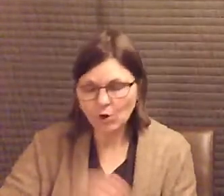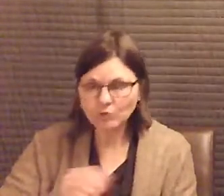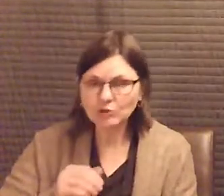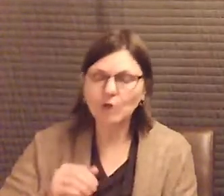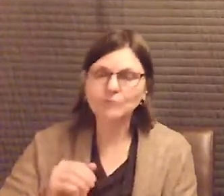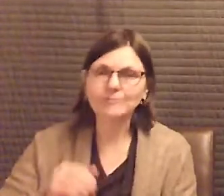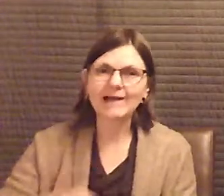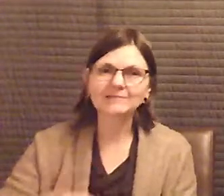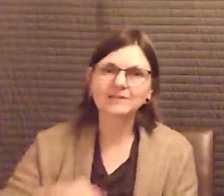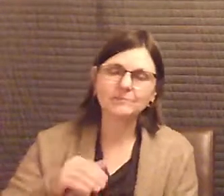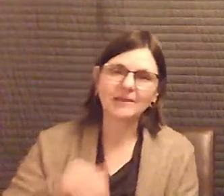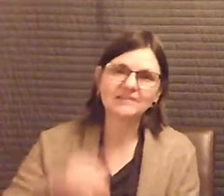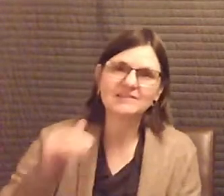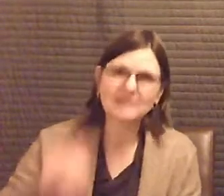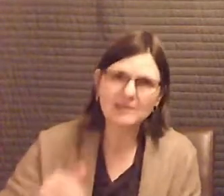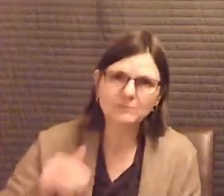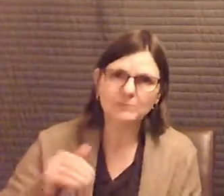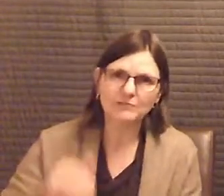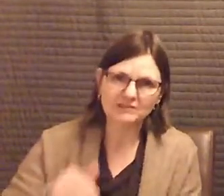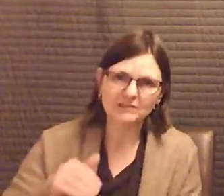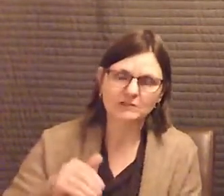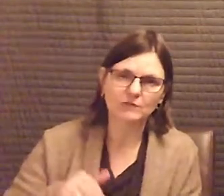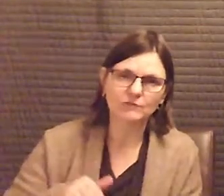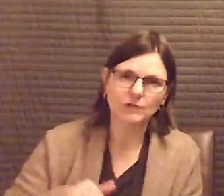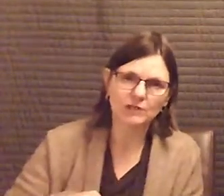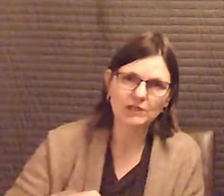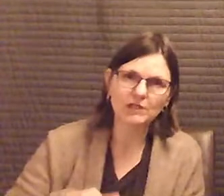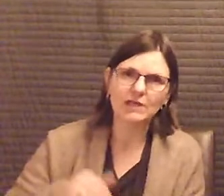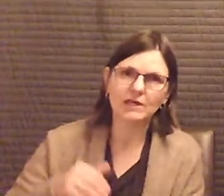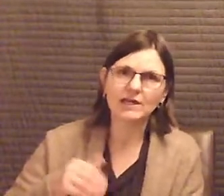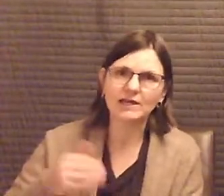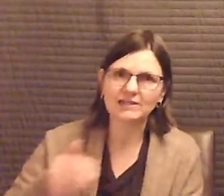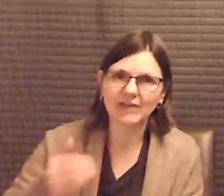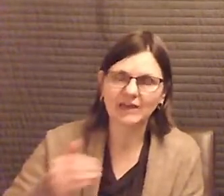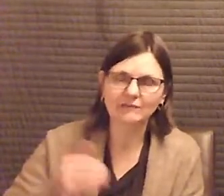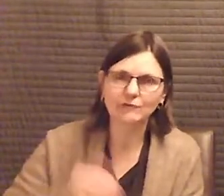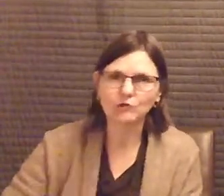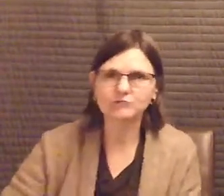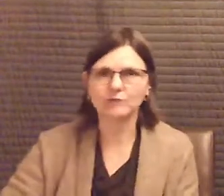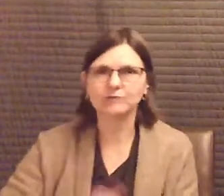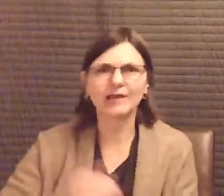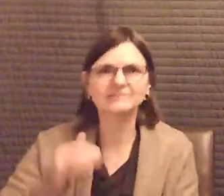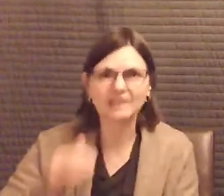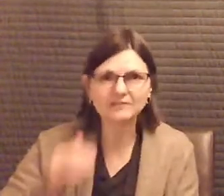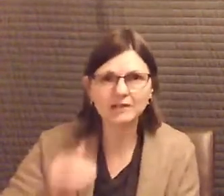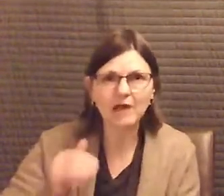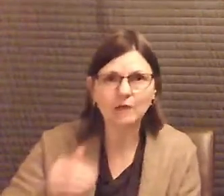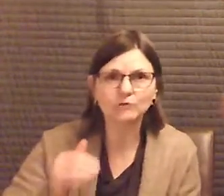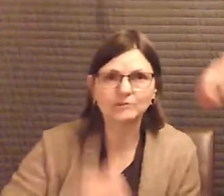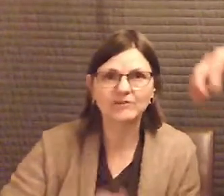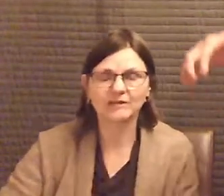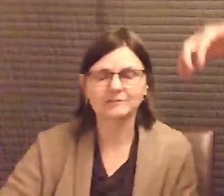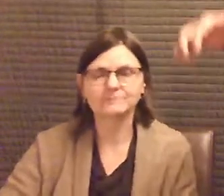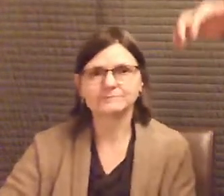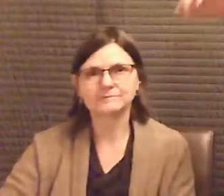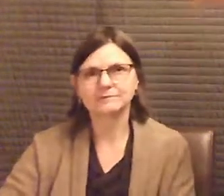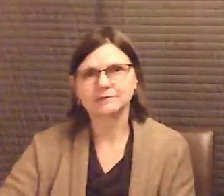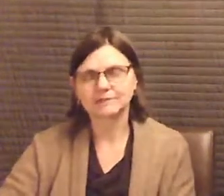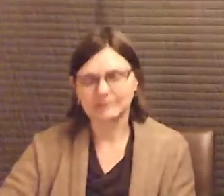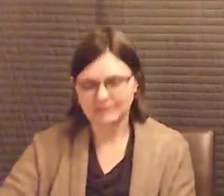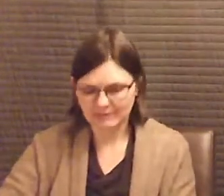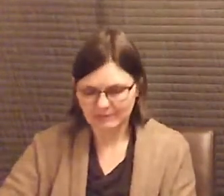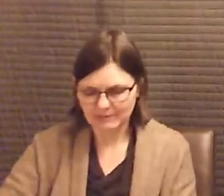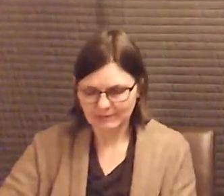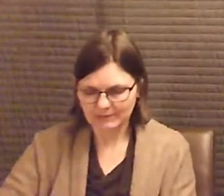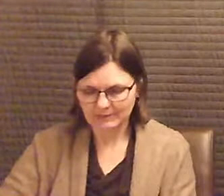ongeloof maakt dat de mens niet bevestigd kan worden in de wegen van god zo in stand kan houden op die regenjasje